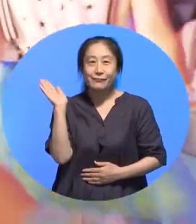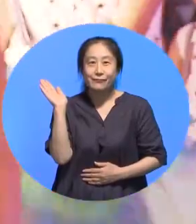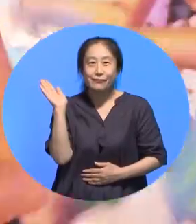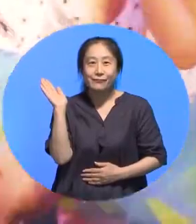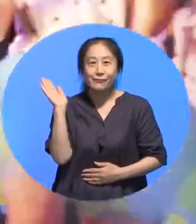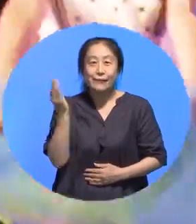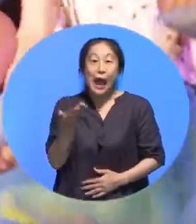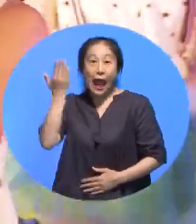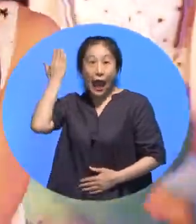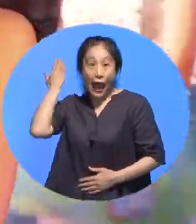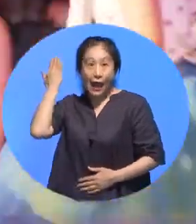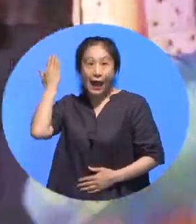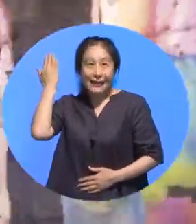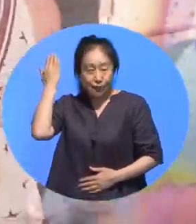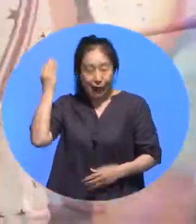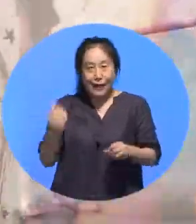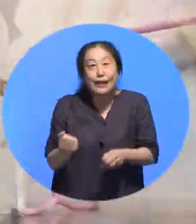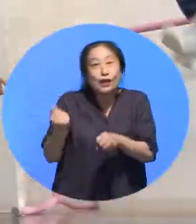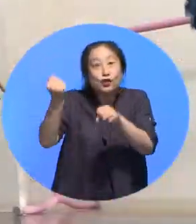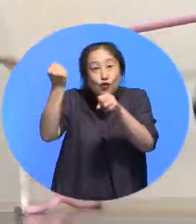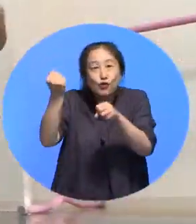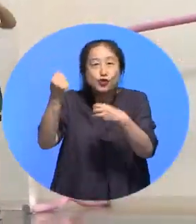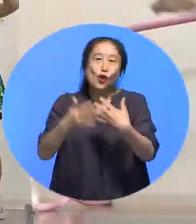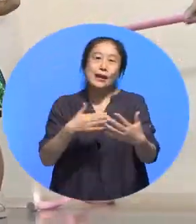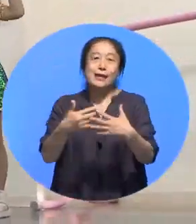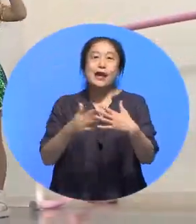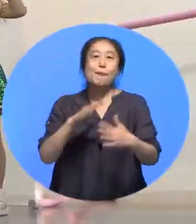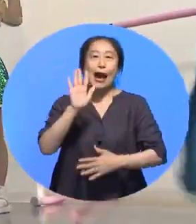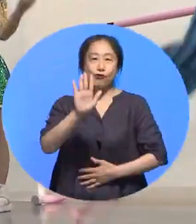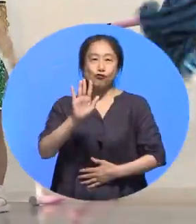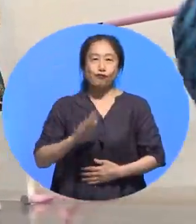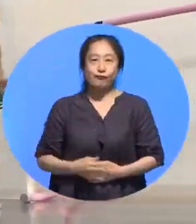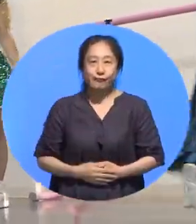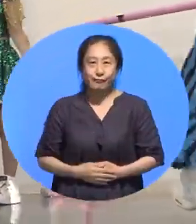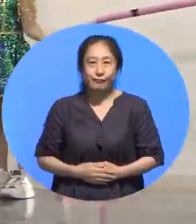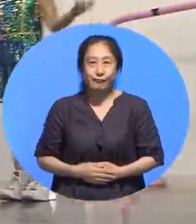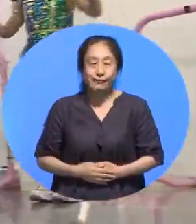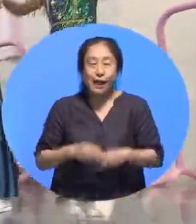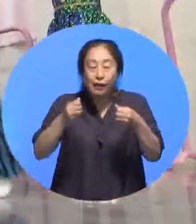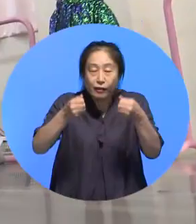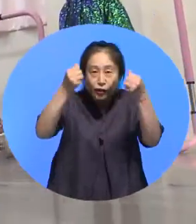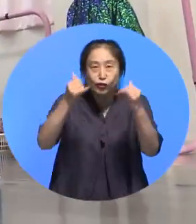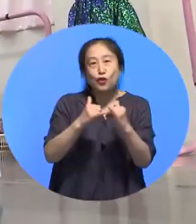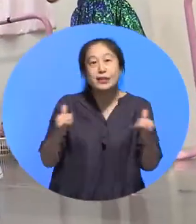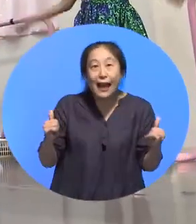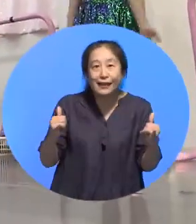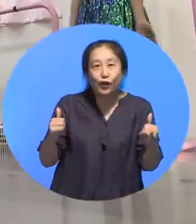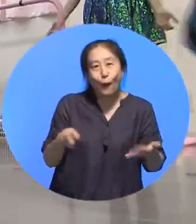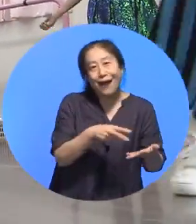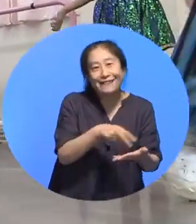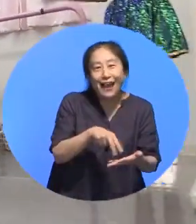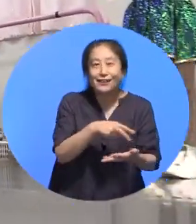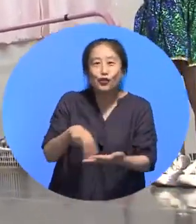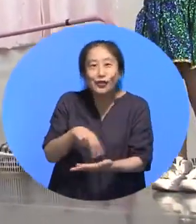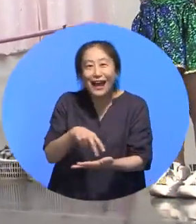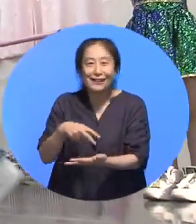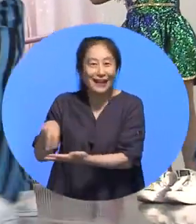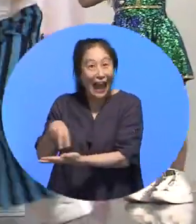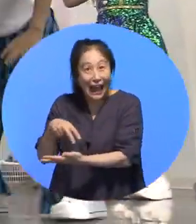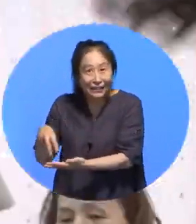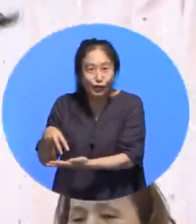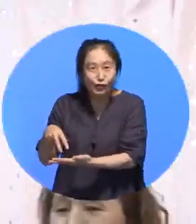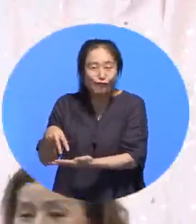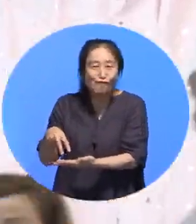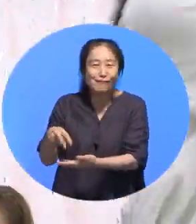さがの皆さん過去には水田踊り大賞に輝いたこともあるチームで卒業生